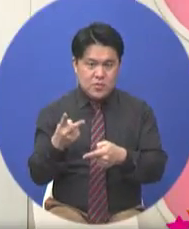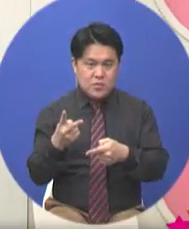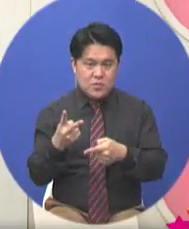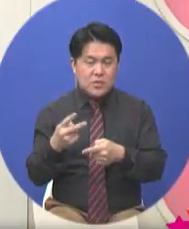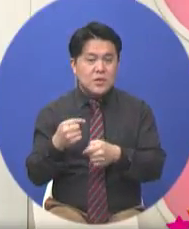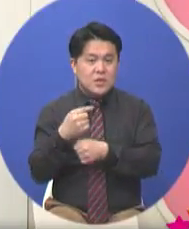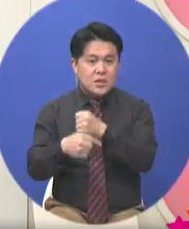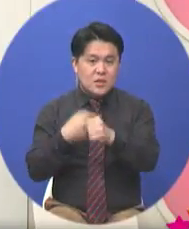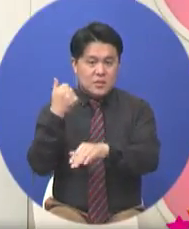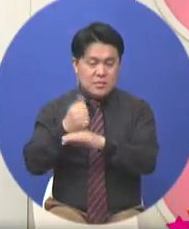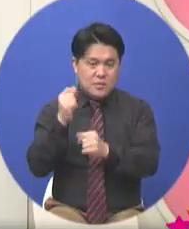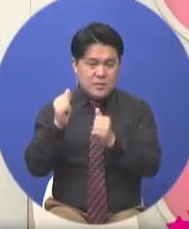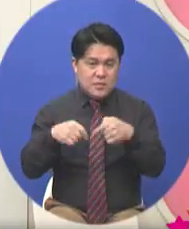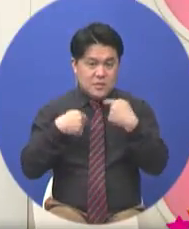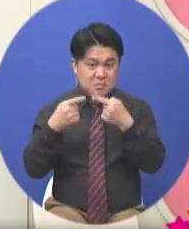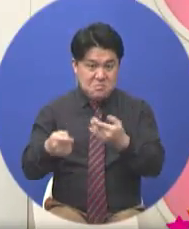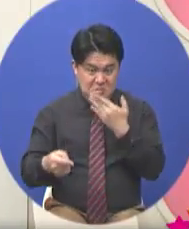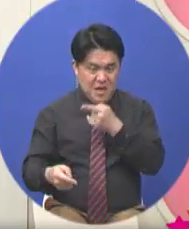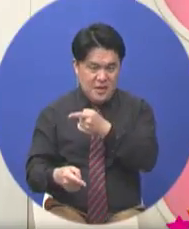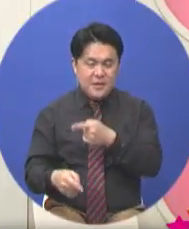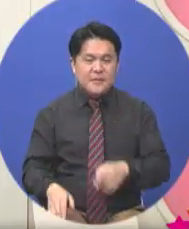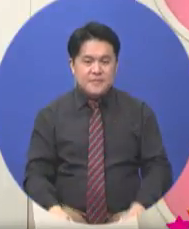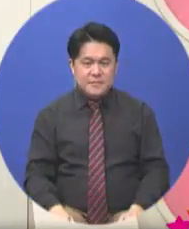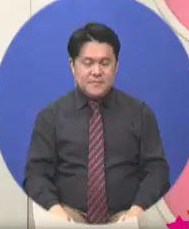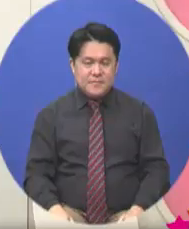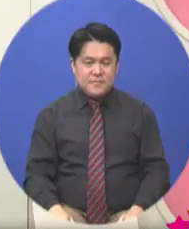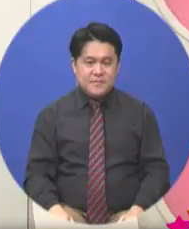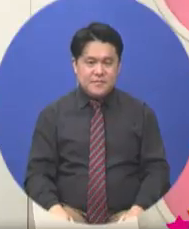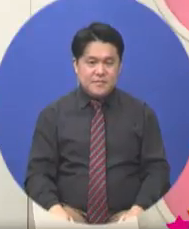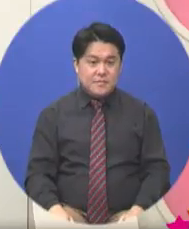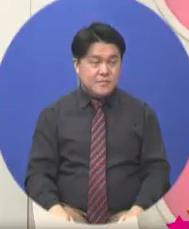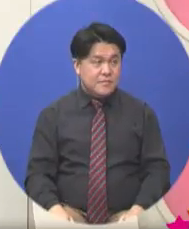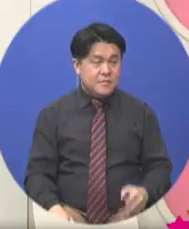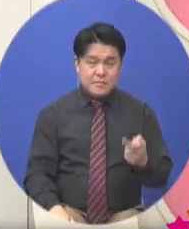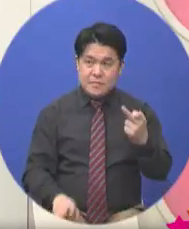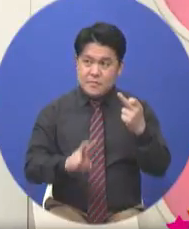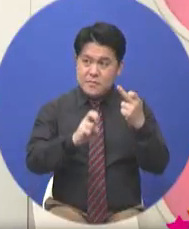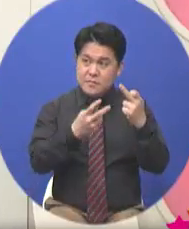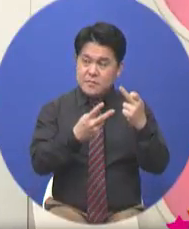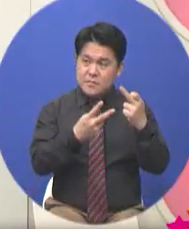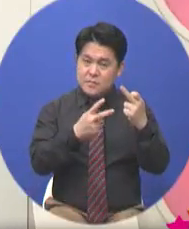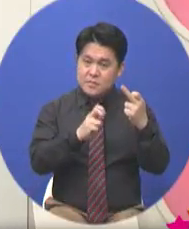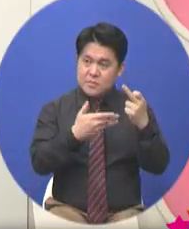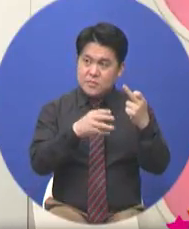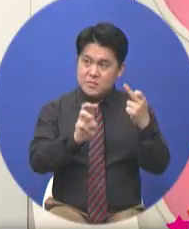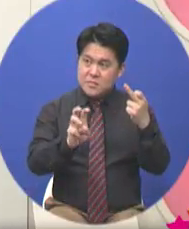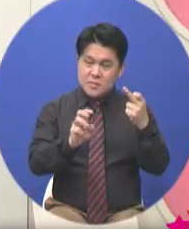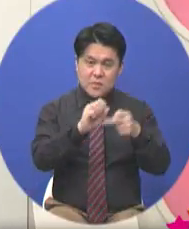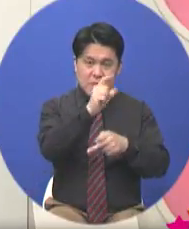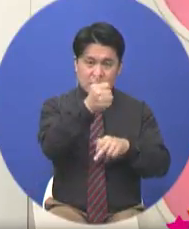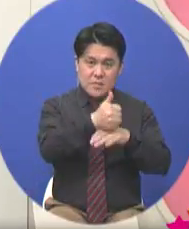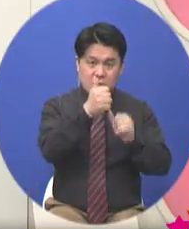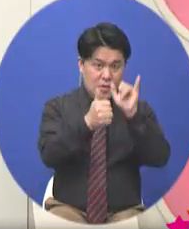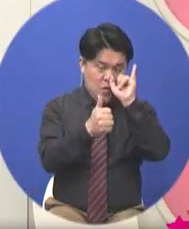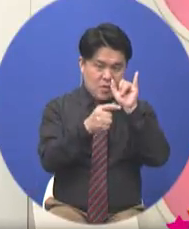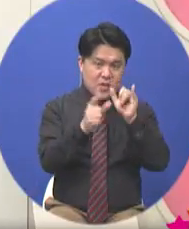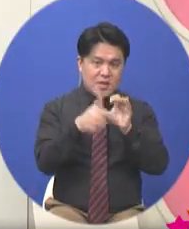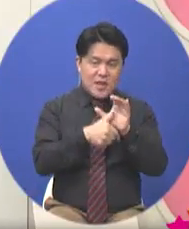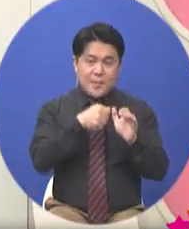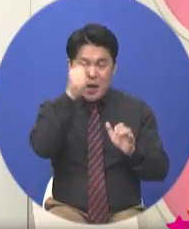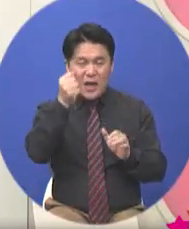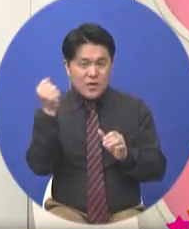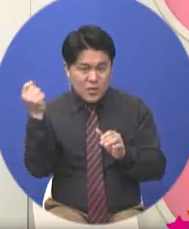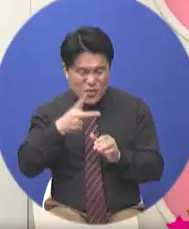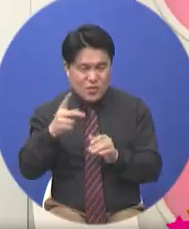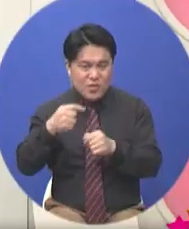들어갈 수 있죠. 이달 며칠 안 남았어. 29일 30날인가? 네. 예, 월말 결선이 있어요. 예. 그리고